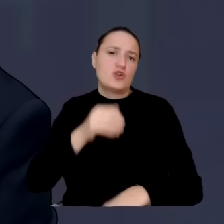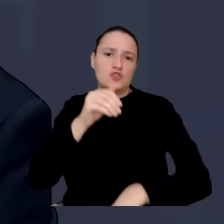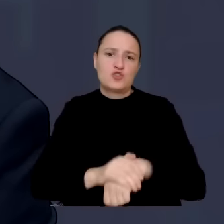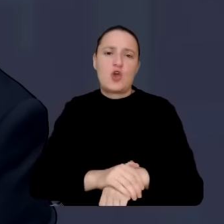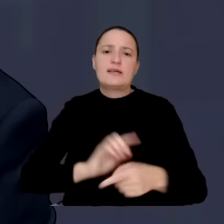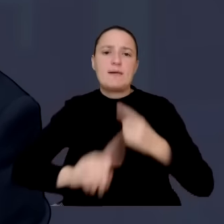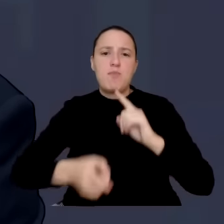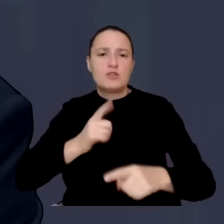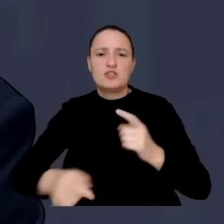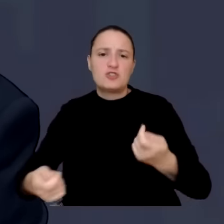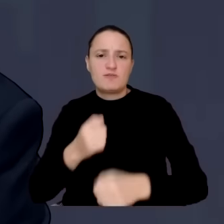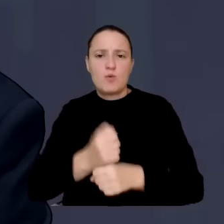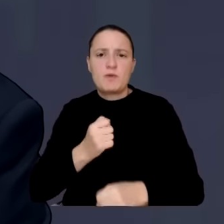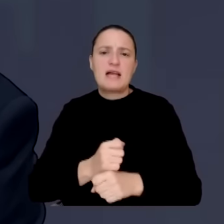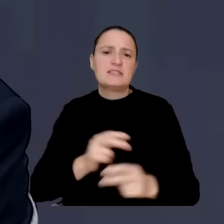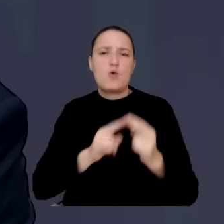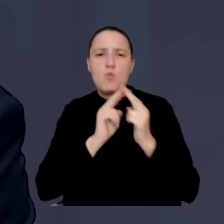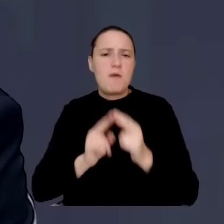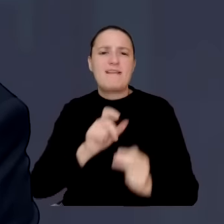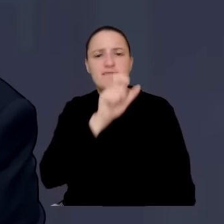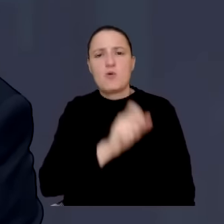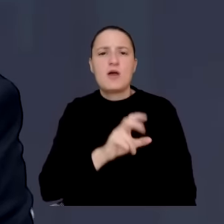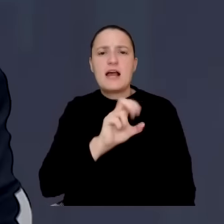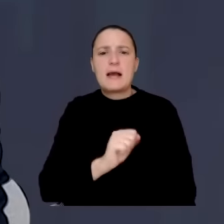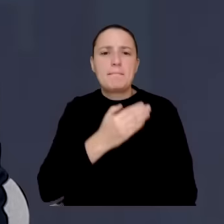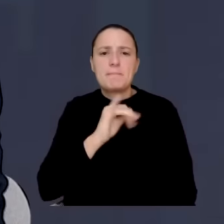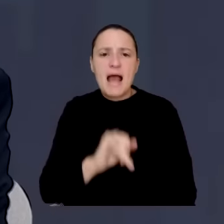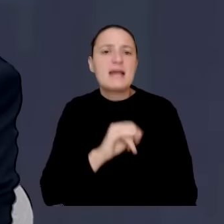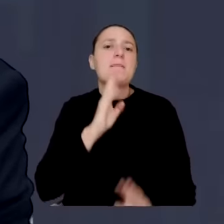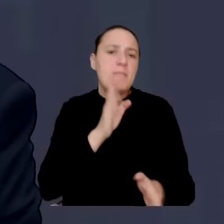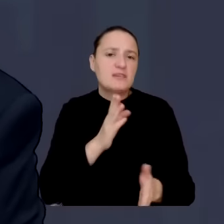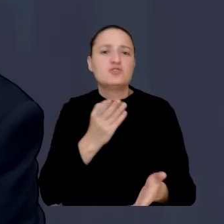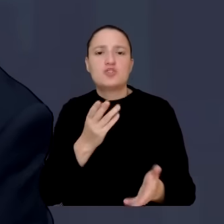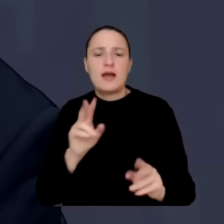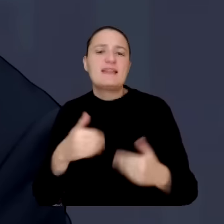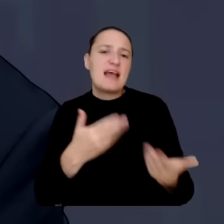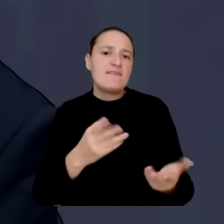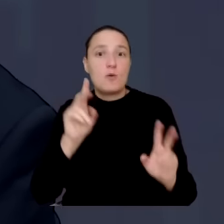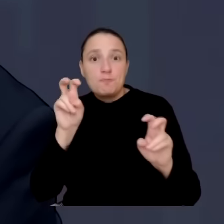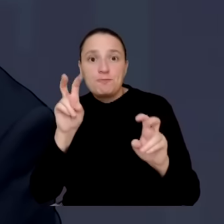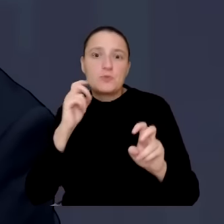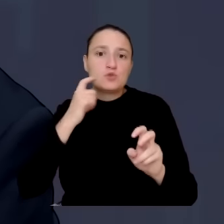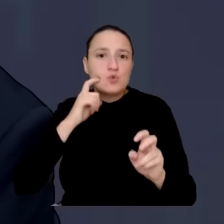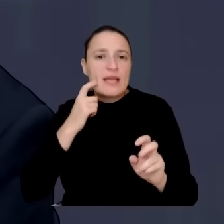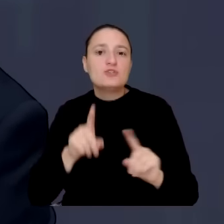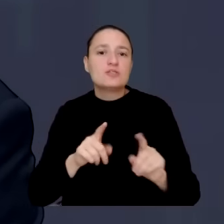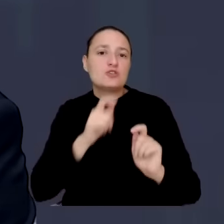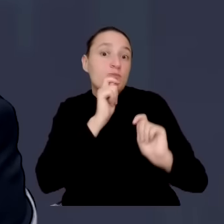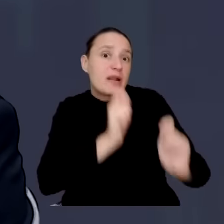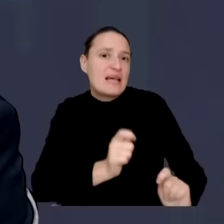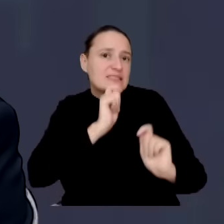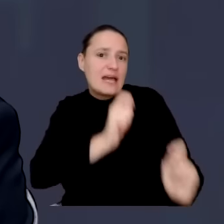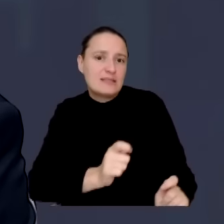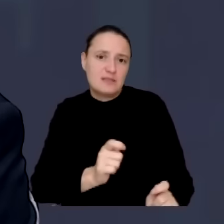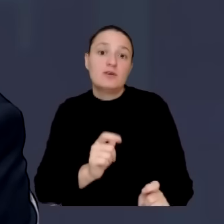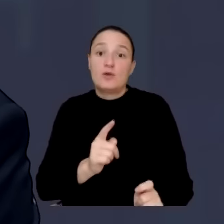rządzącym umawiał się z panem chmaj na to że będzie dostarczał tak zwane cukierki czyli prawda prezenty w postaci tego typu nie wiem na